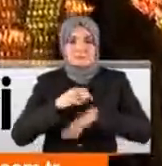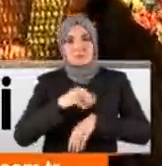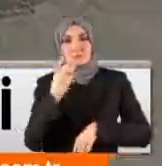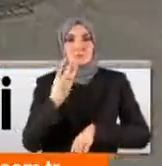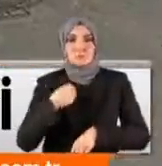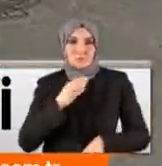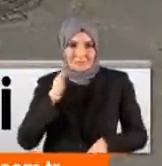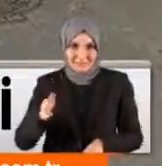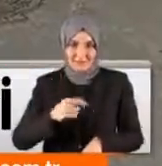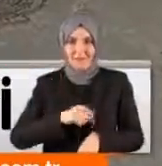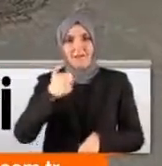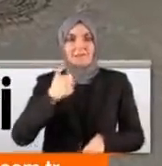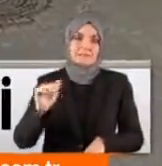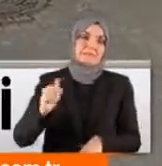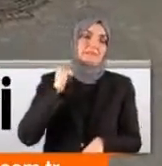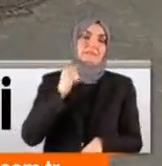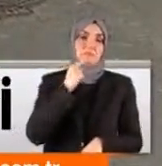6.00 gibi falan döndük